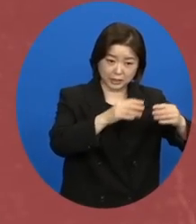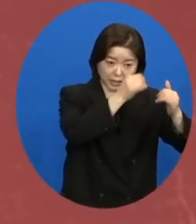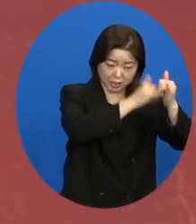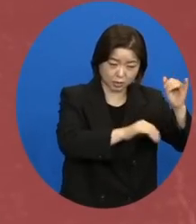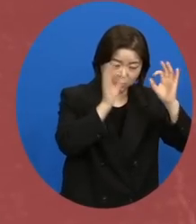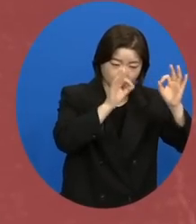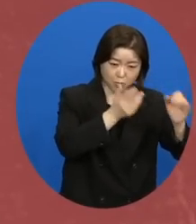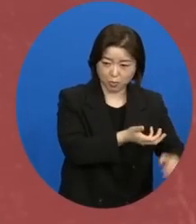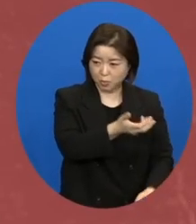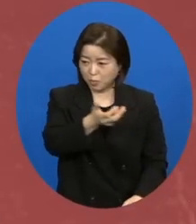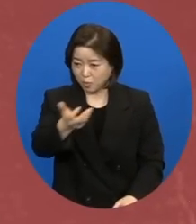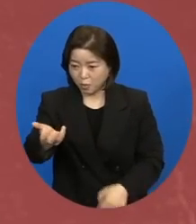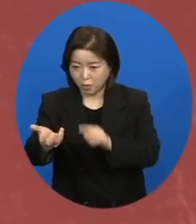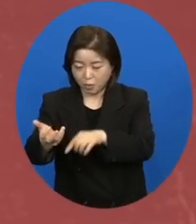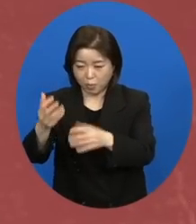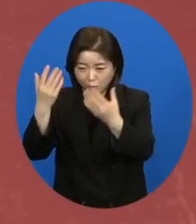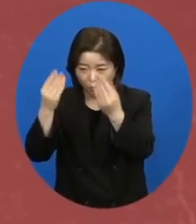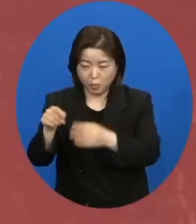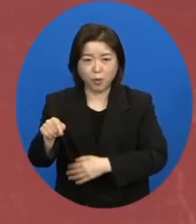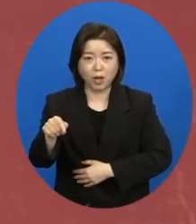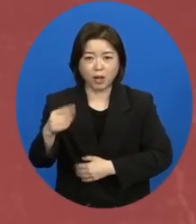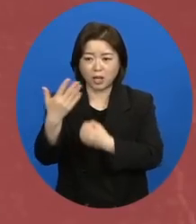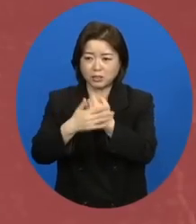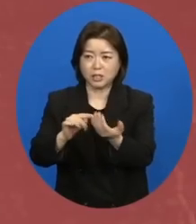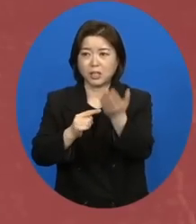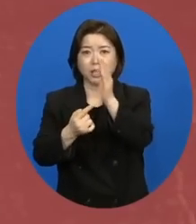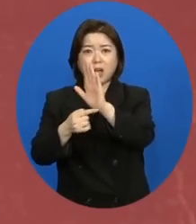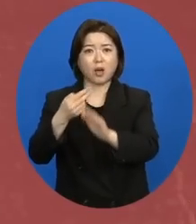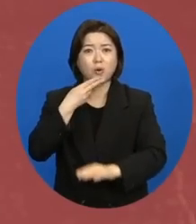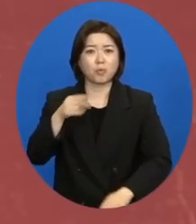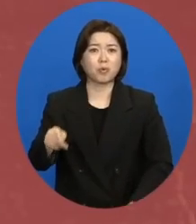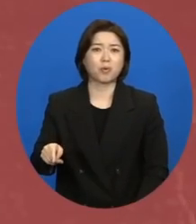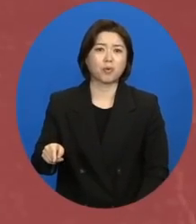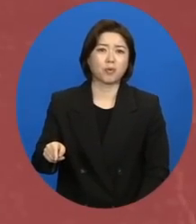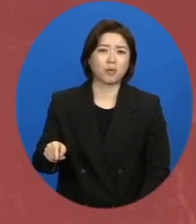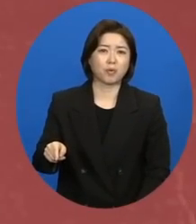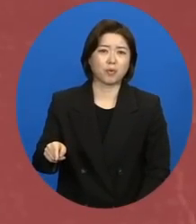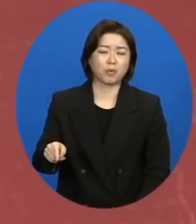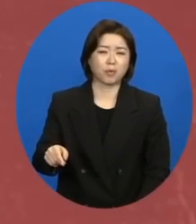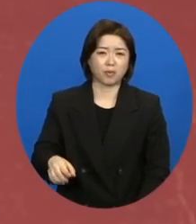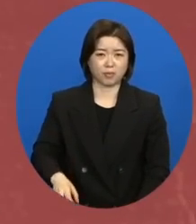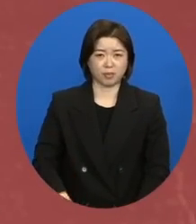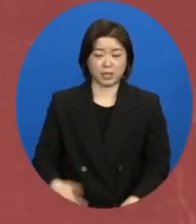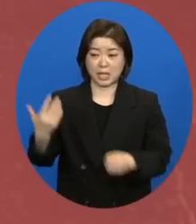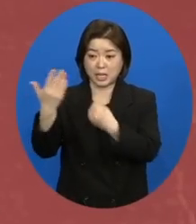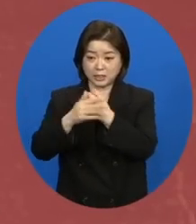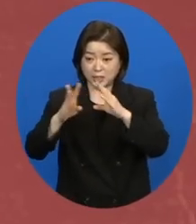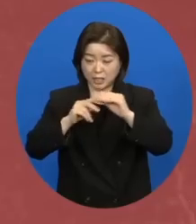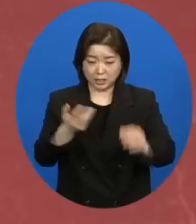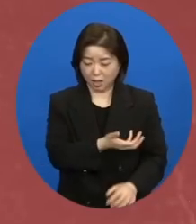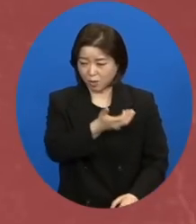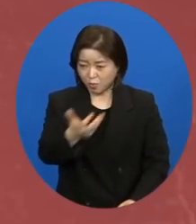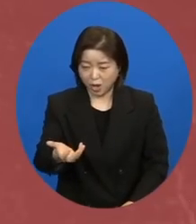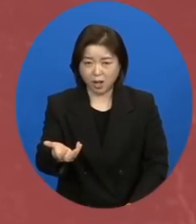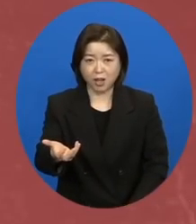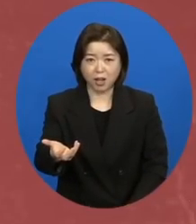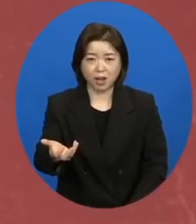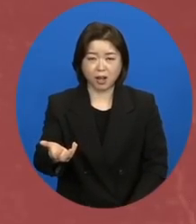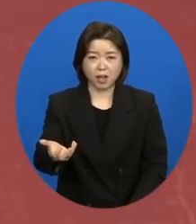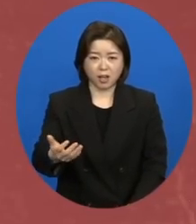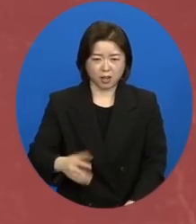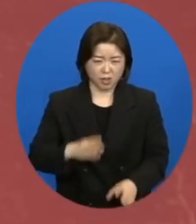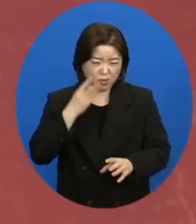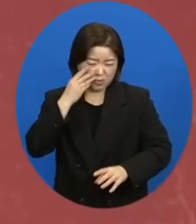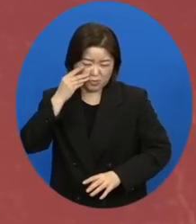왔는데 은혜가 안 나타나더라는 거예요. 은혜 땅에 와서 적과 꿀이로운